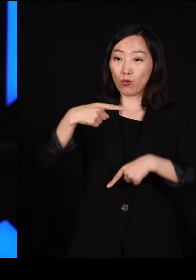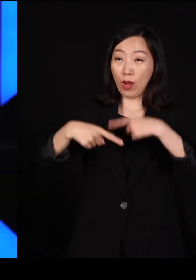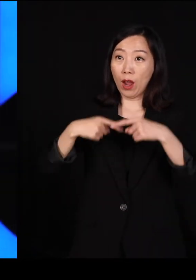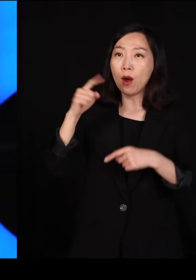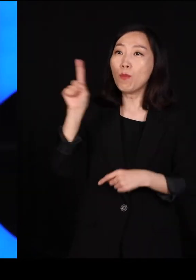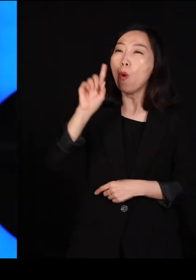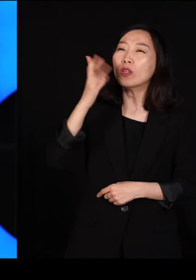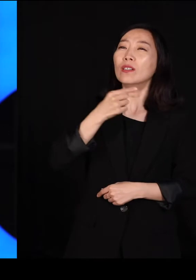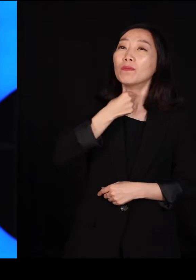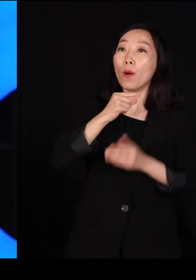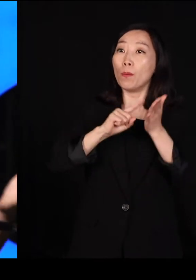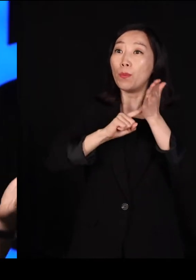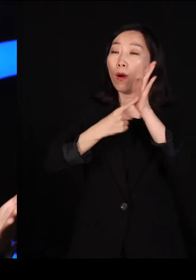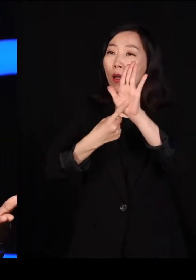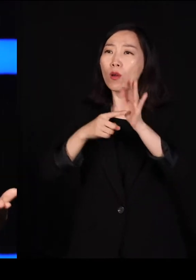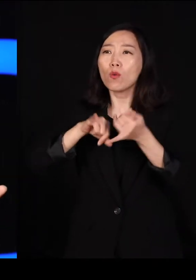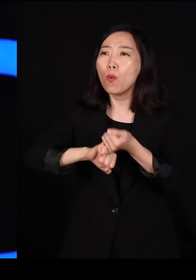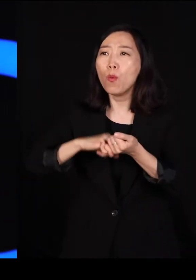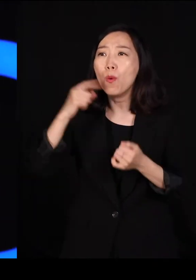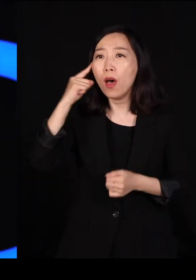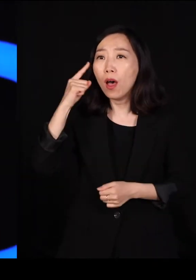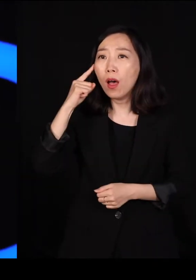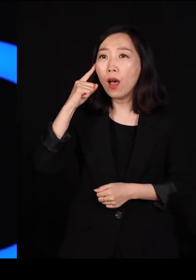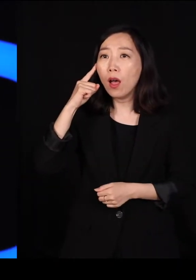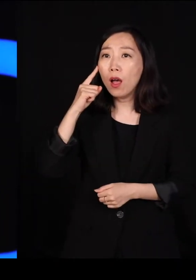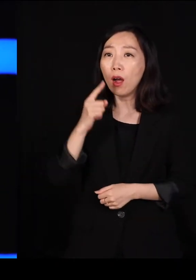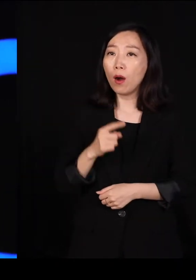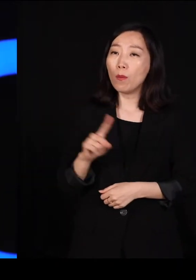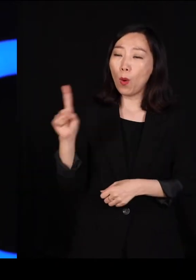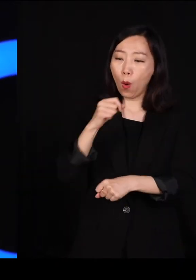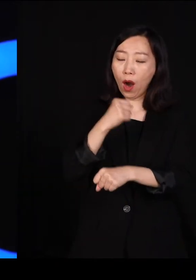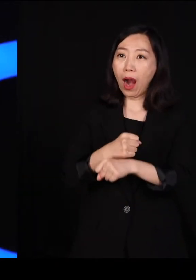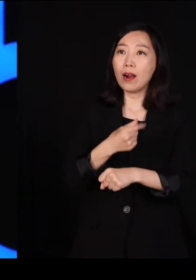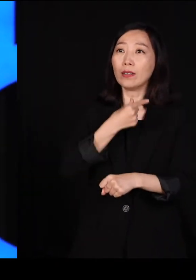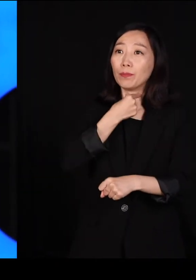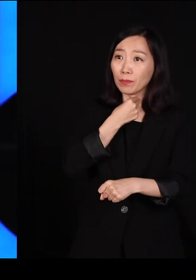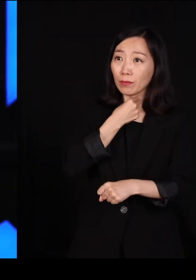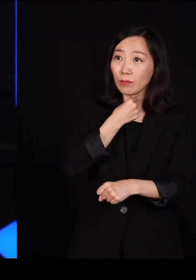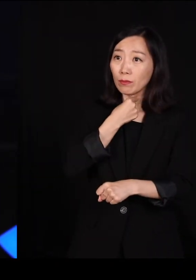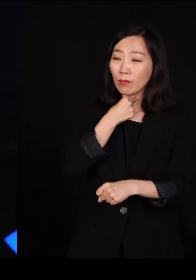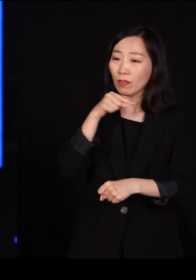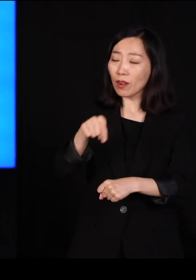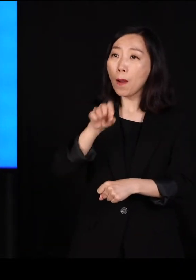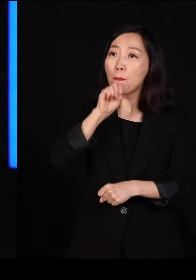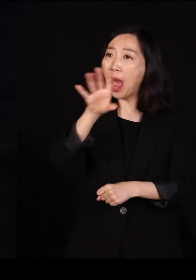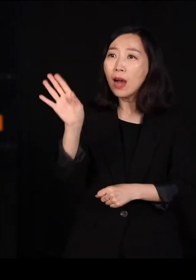있을까요, 우리가? 뭐 하고 싶을까요? 막 이런 것도 아니고. 뭐 하고 싶어요?